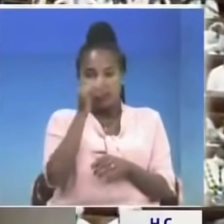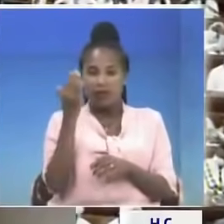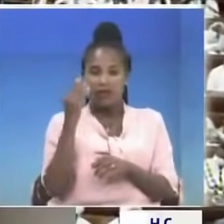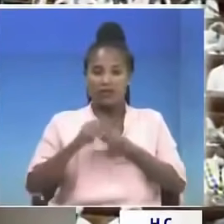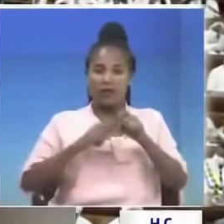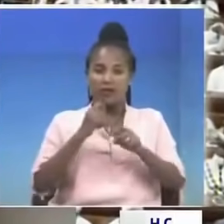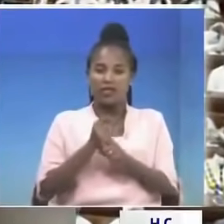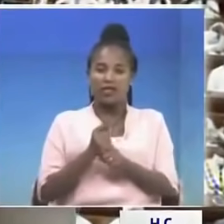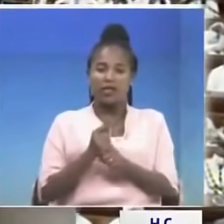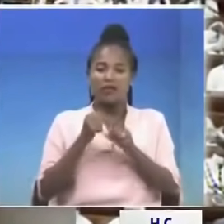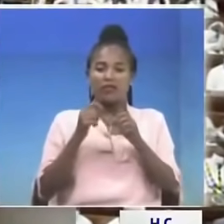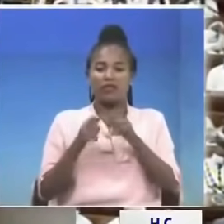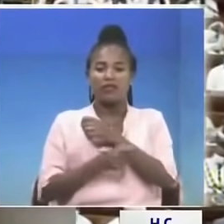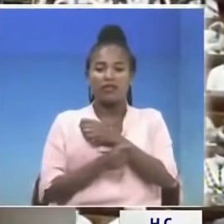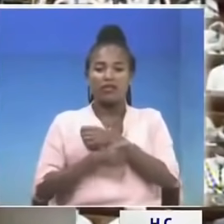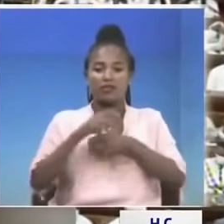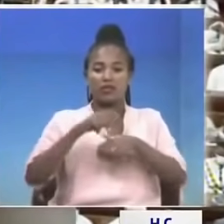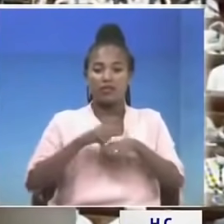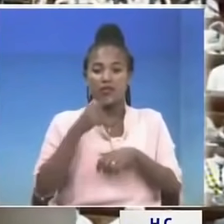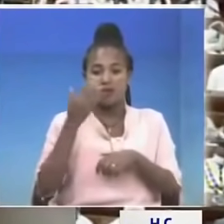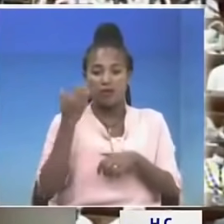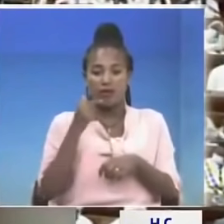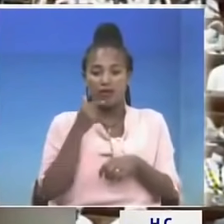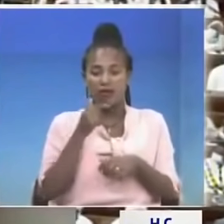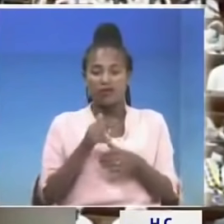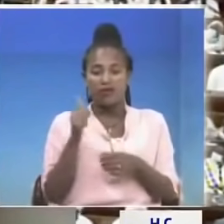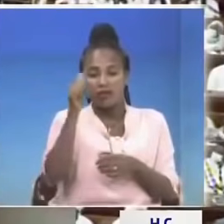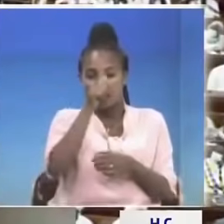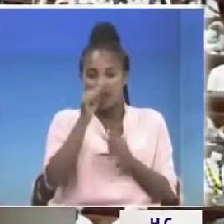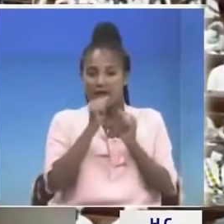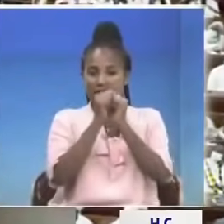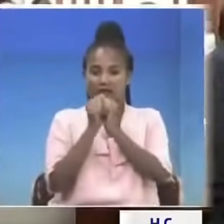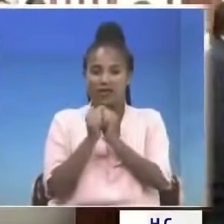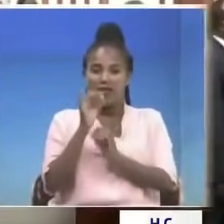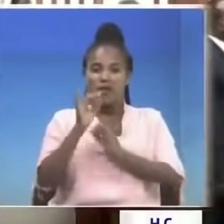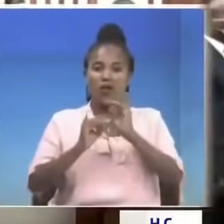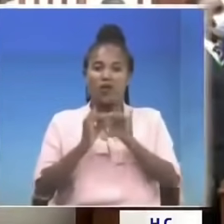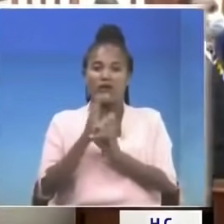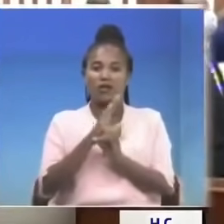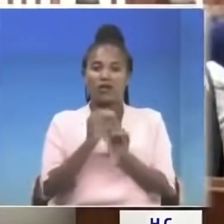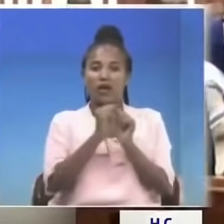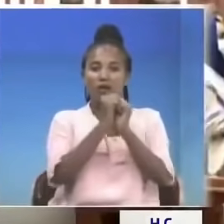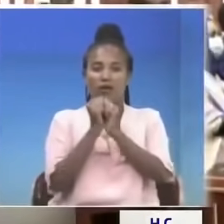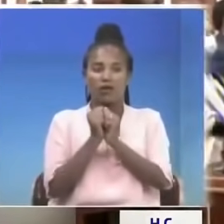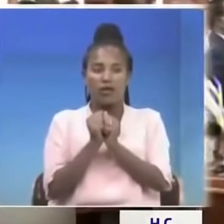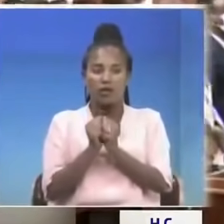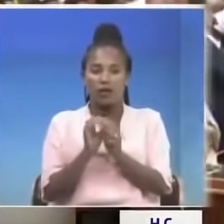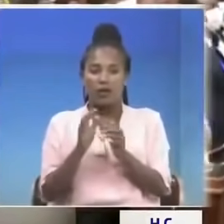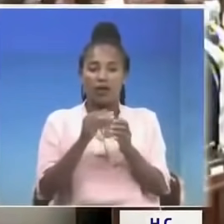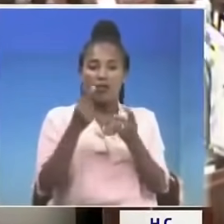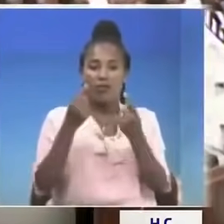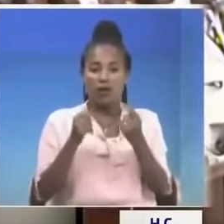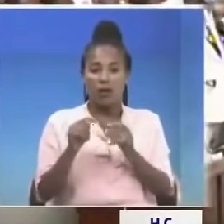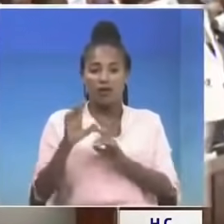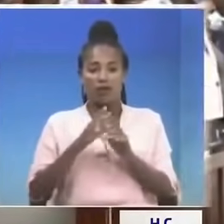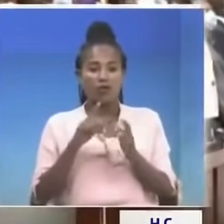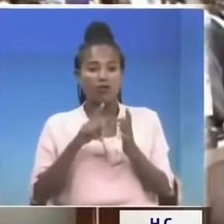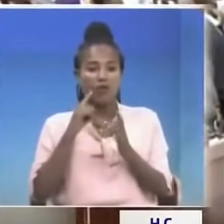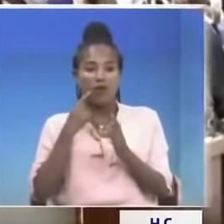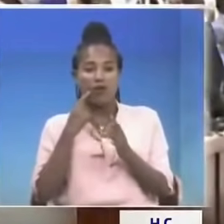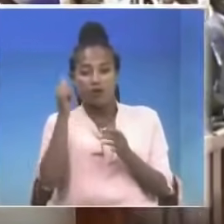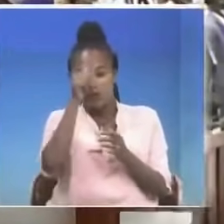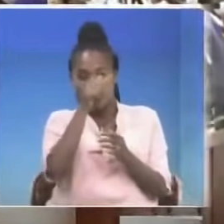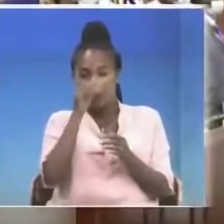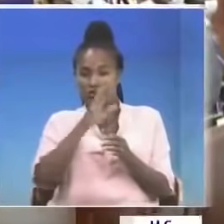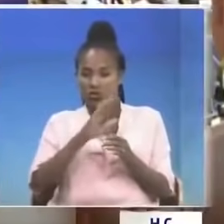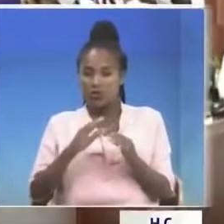ዓመታት በብርቱ የተፈተነችበት ነበር ሲሉ አስታውሰዋል። የኢትዮጵያን አንድነት ሉዓላዊነትና አብሮነትን ለማናጋት ሙከራዎች ቢደረጉም እንኳን ኢትዮጵያ